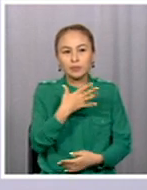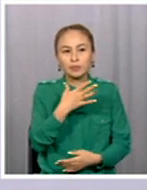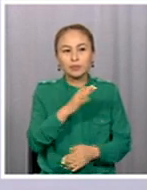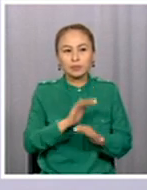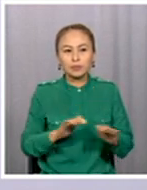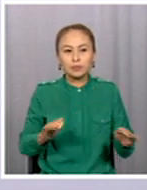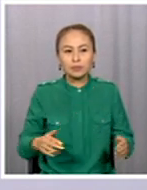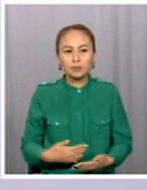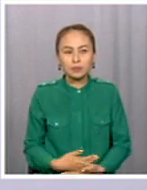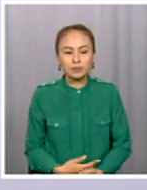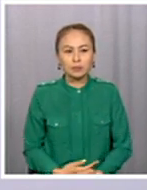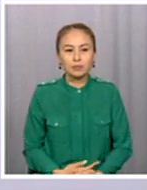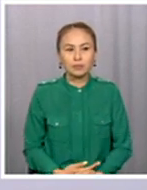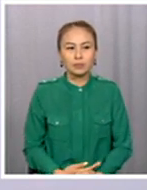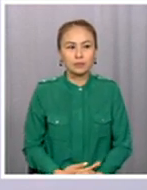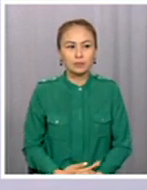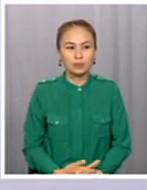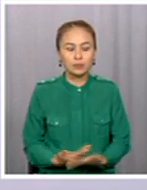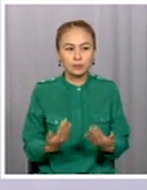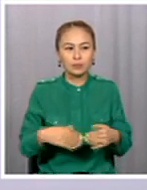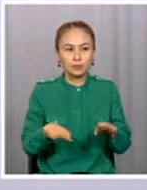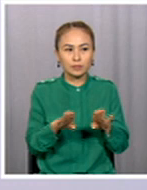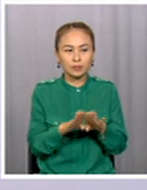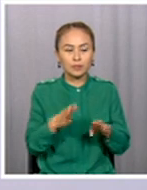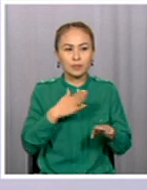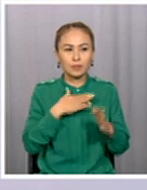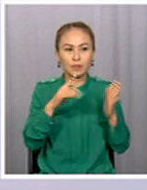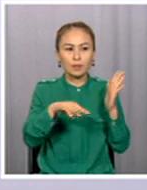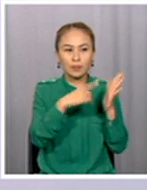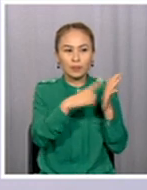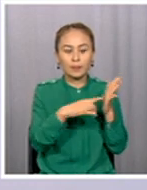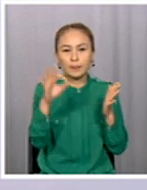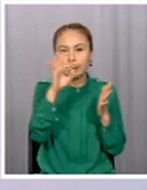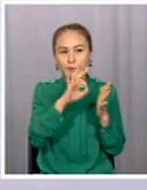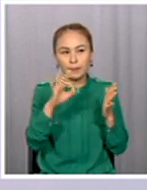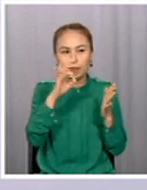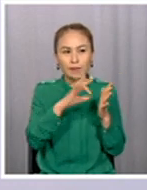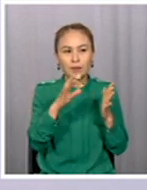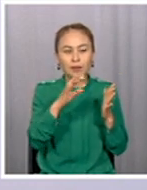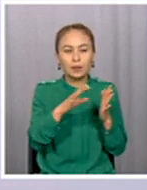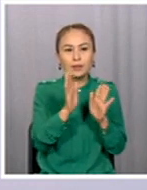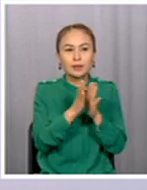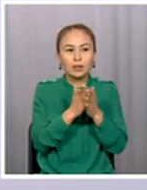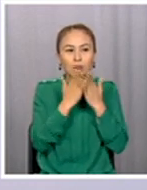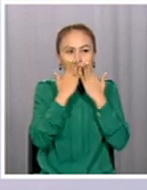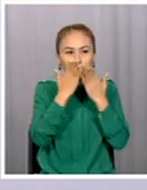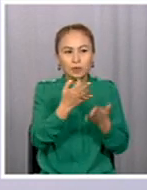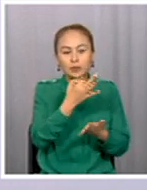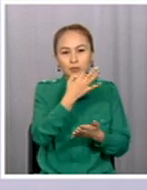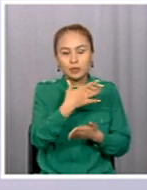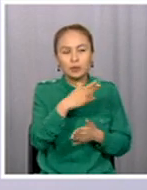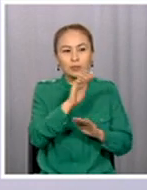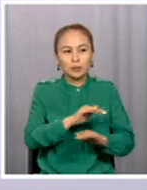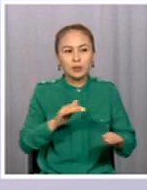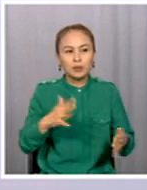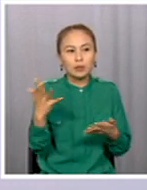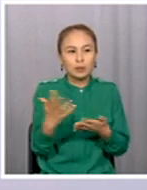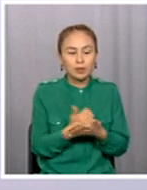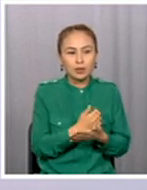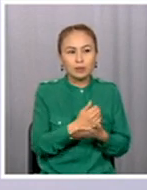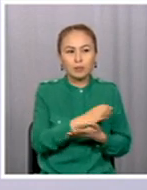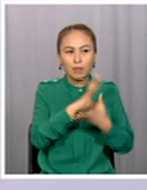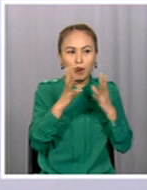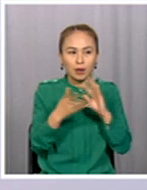балалар. Жақсы болар. Олай болса, біздің сұрақ бойынша кітап оқығанды ұнататын балаларды табайық.